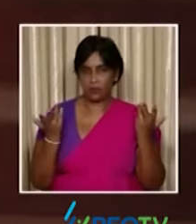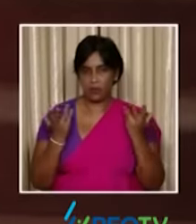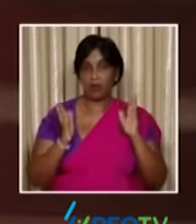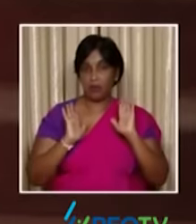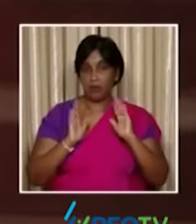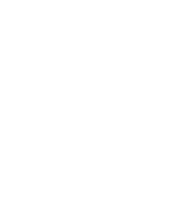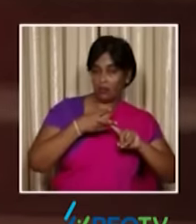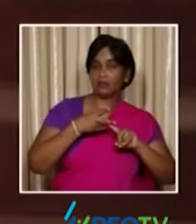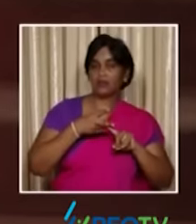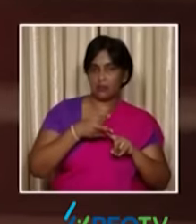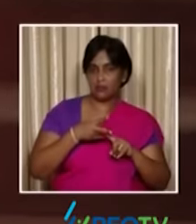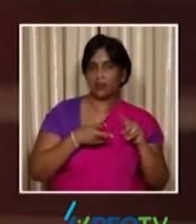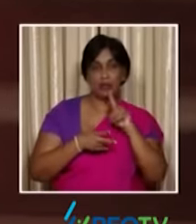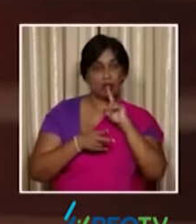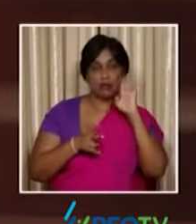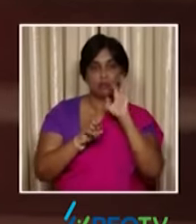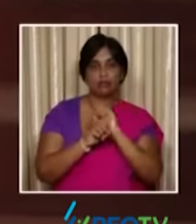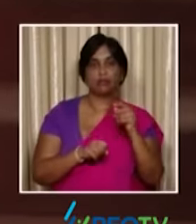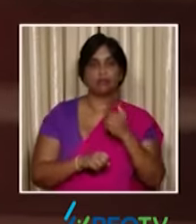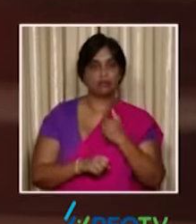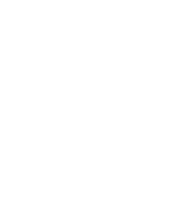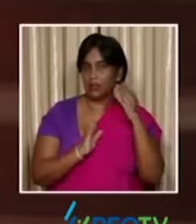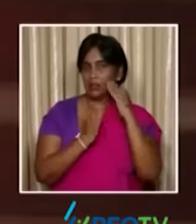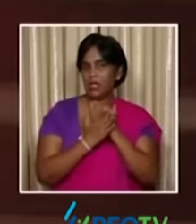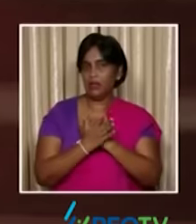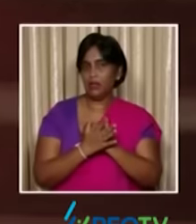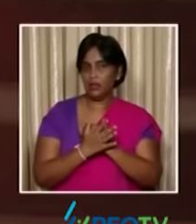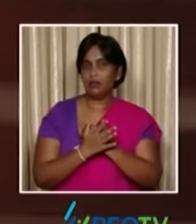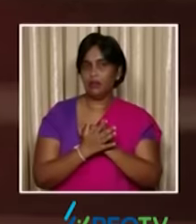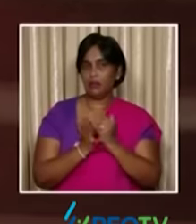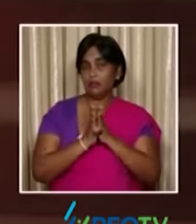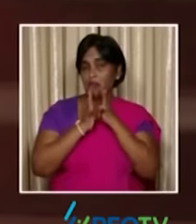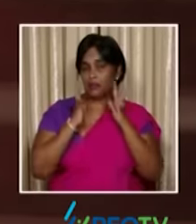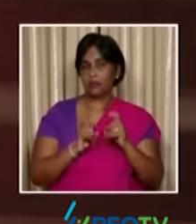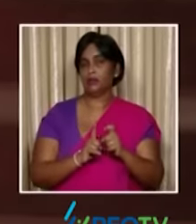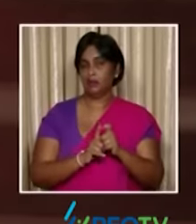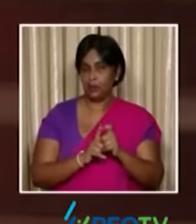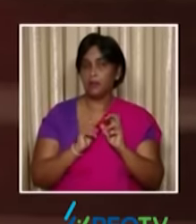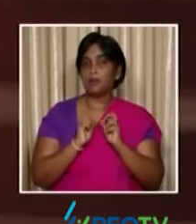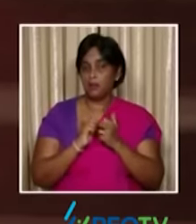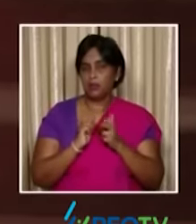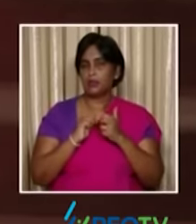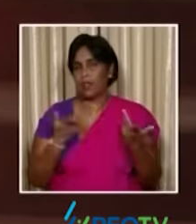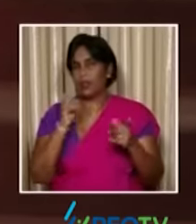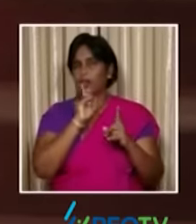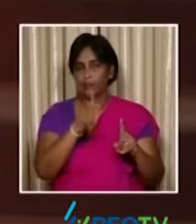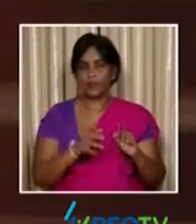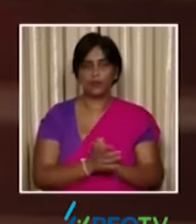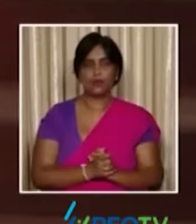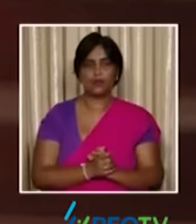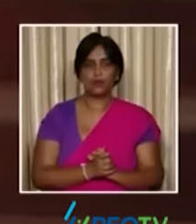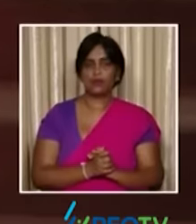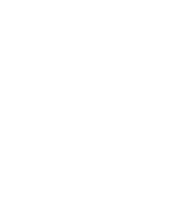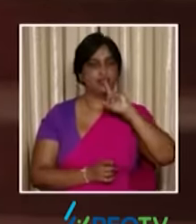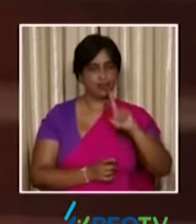හැබැයි අනිත් කොටසේදී එතුමාගේ ප්‍රකාශය අපිට අනුමත කරන්න බෑ. බරපතල වැරදි ගණනාවක් ඒකම සිද්ධ වුණා. එතුමාට එතකොට